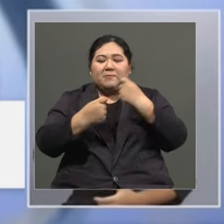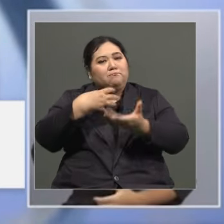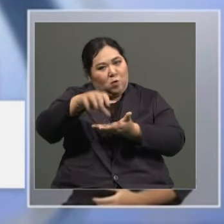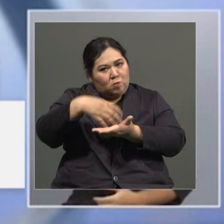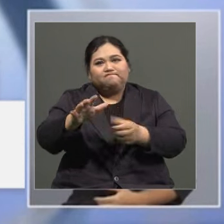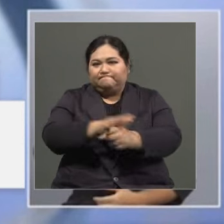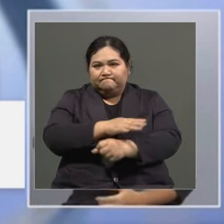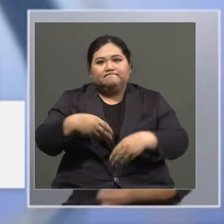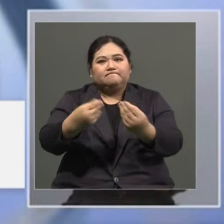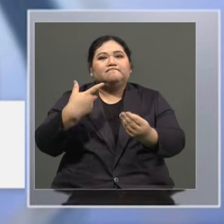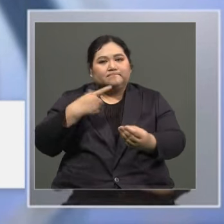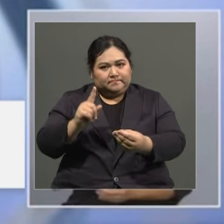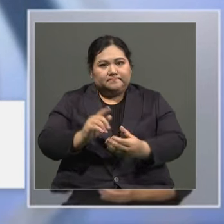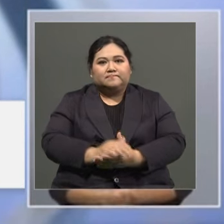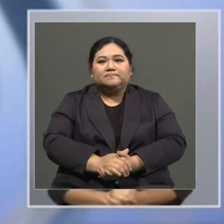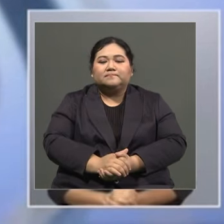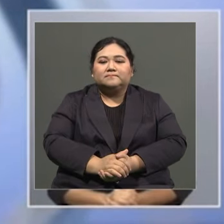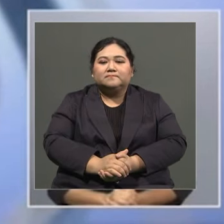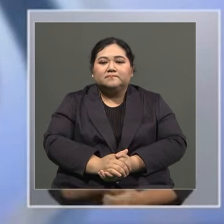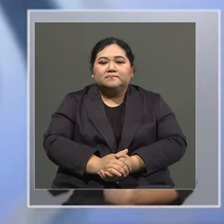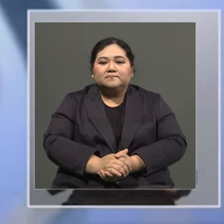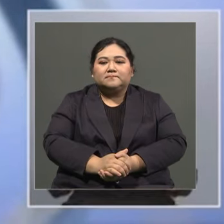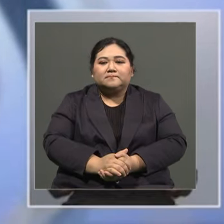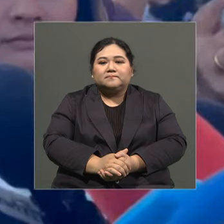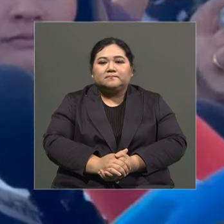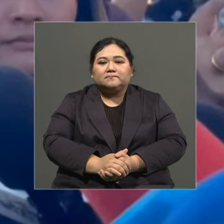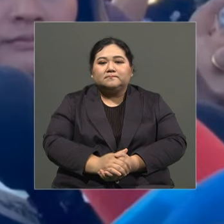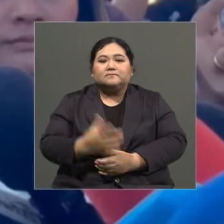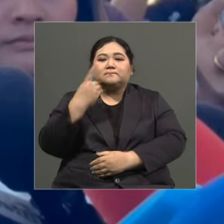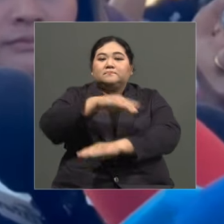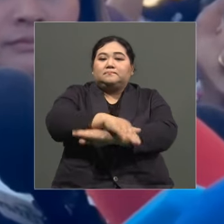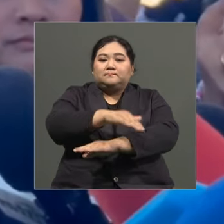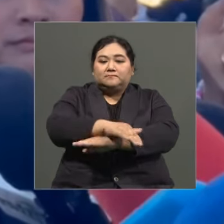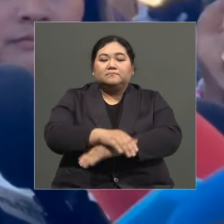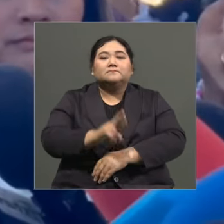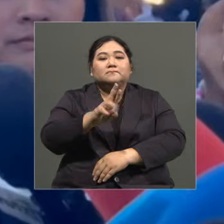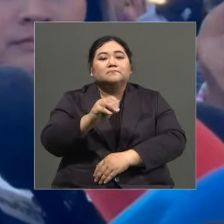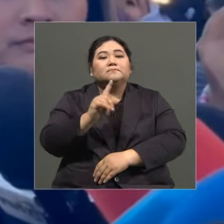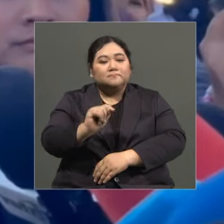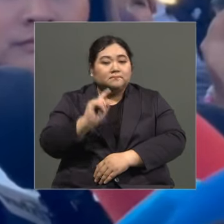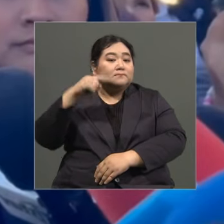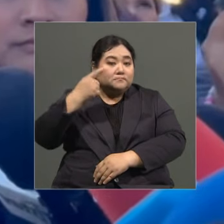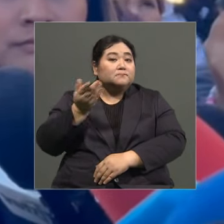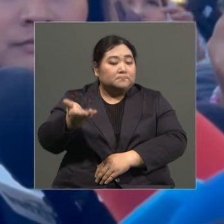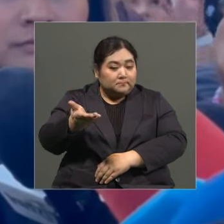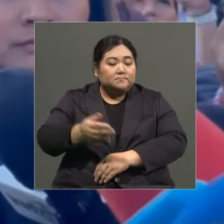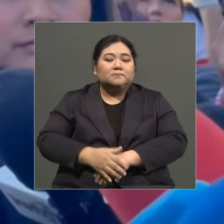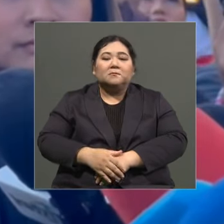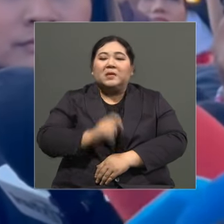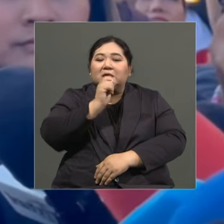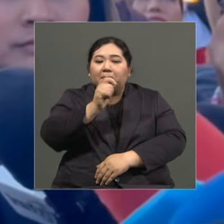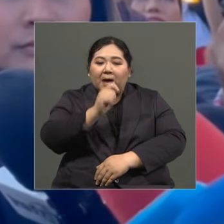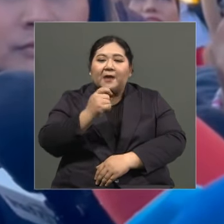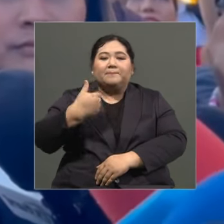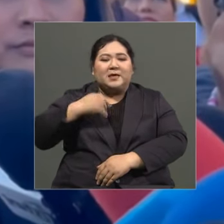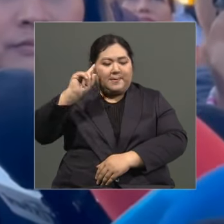คดีครับจากนั้นในช่วงเย็นนะครับนางสาวจิราภรท่านรัฐมนตรีสำนักนายกนะครับก็ได้ให้สัมภาษณ์กับสื่ออีก